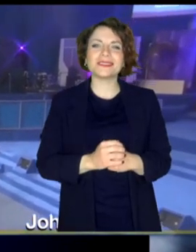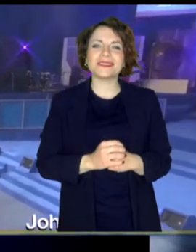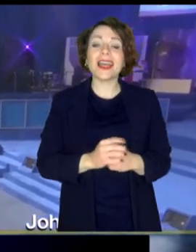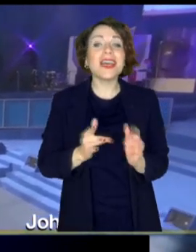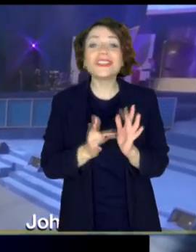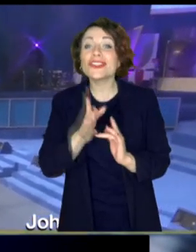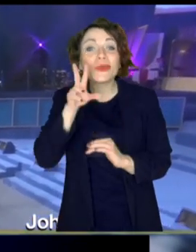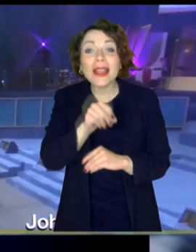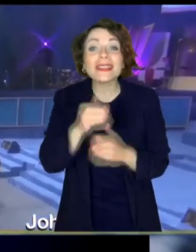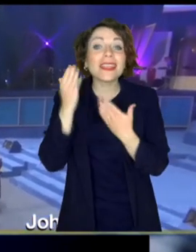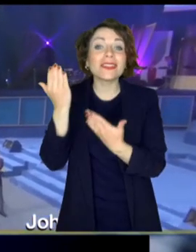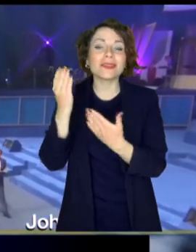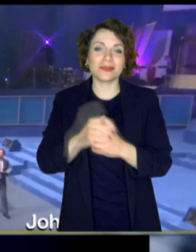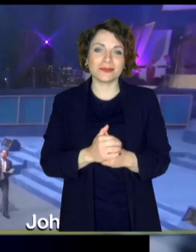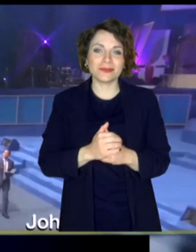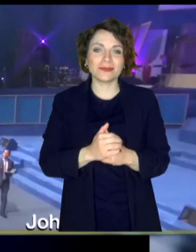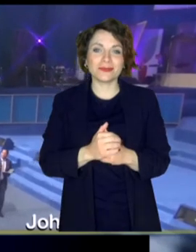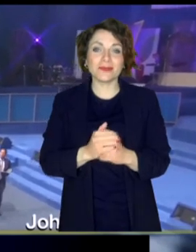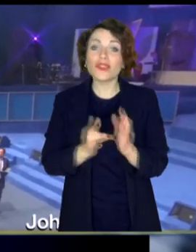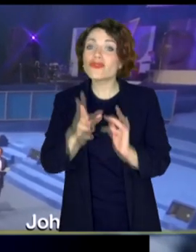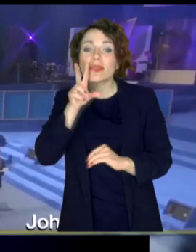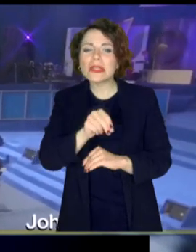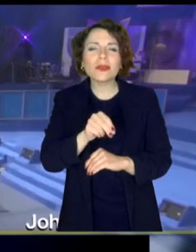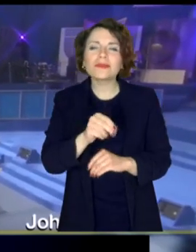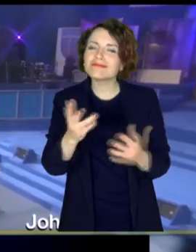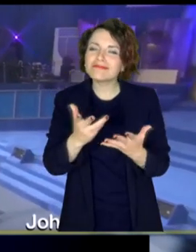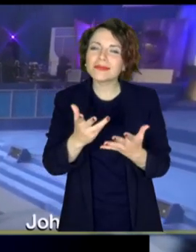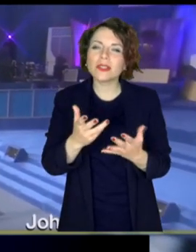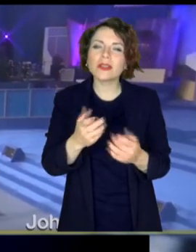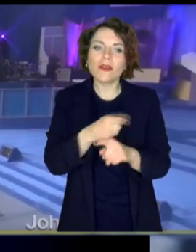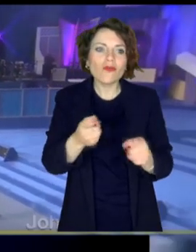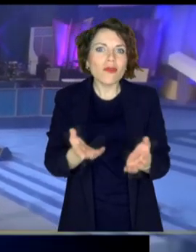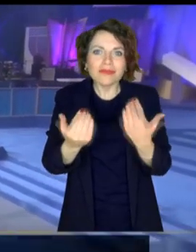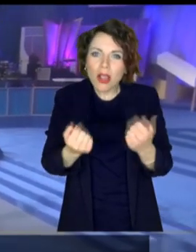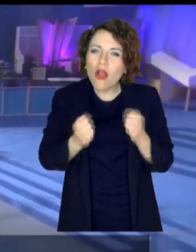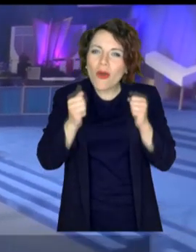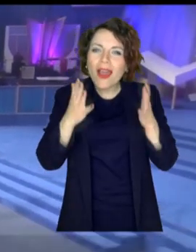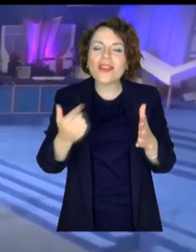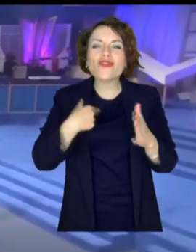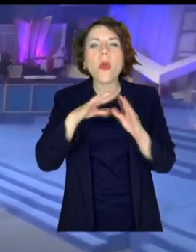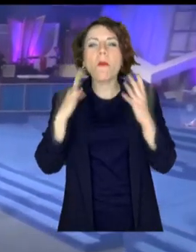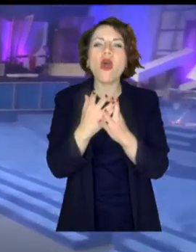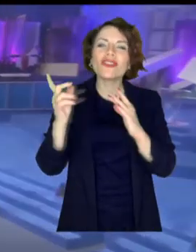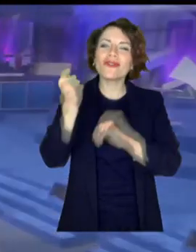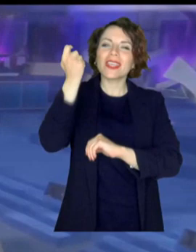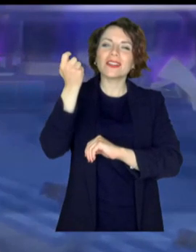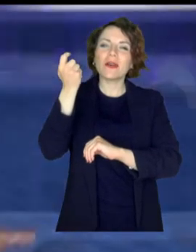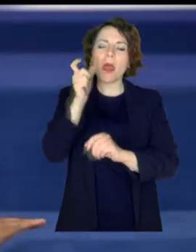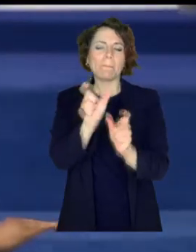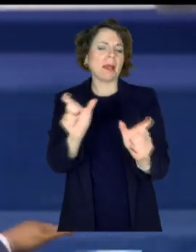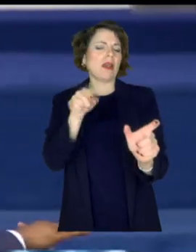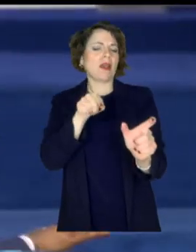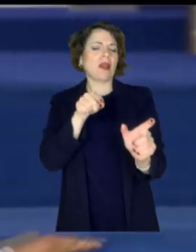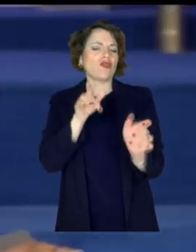L'ha detto Gesù. Dice, fatevi coraggio. Io ho vinto il mondo. Perché Gesù ha usato queste parole,